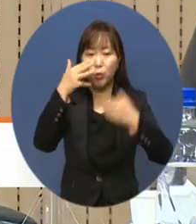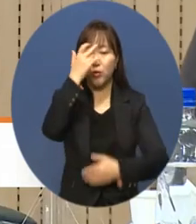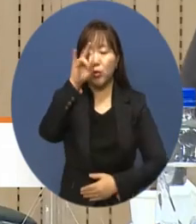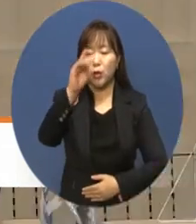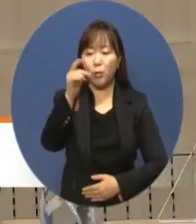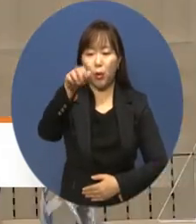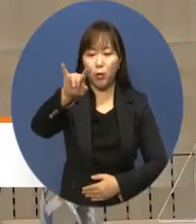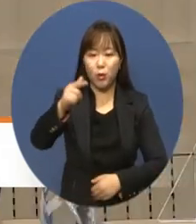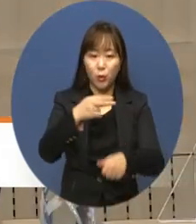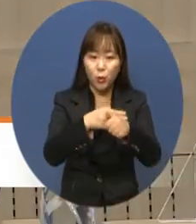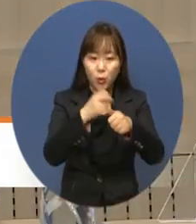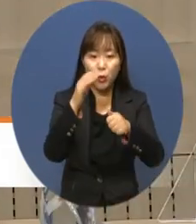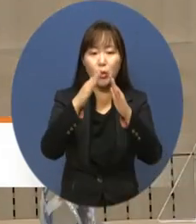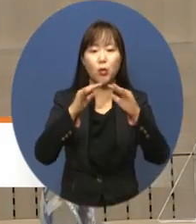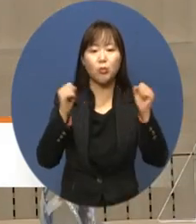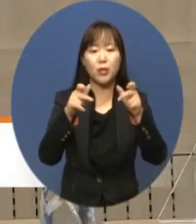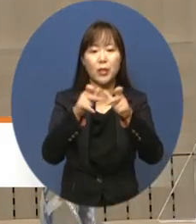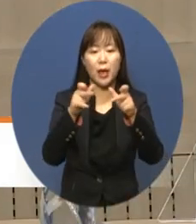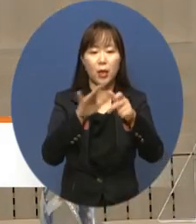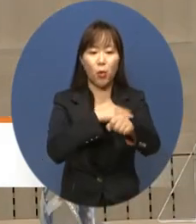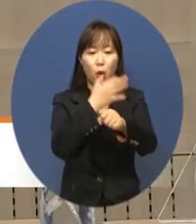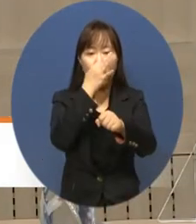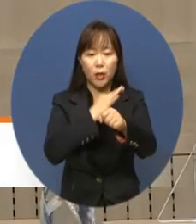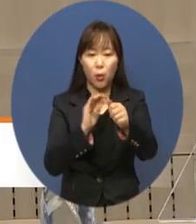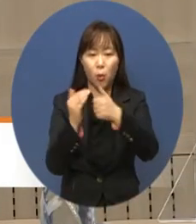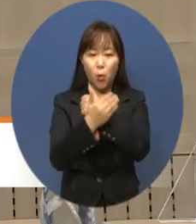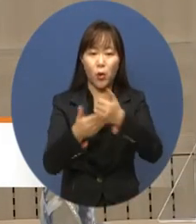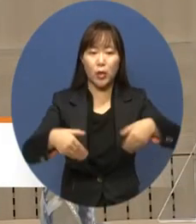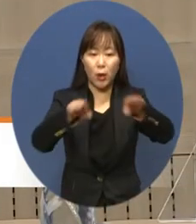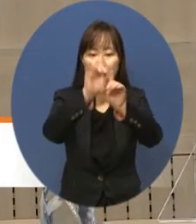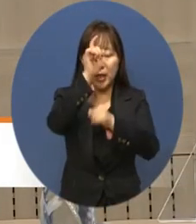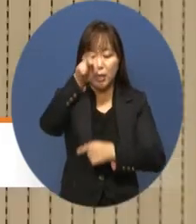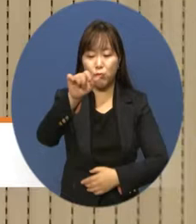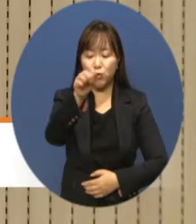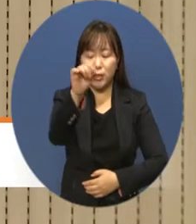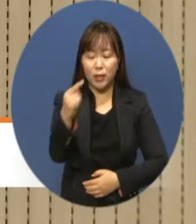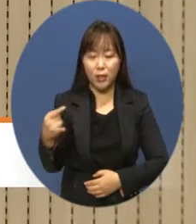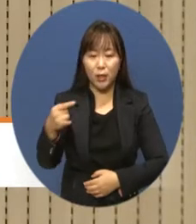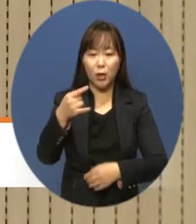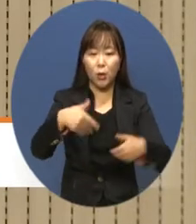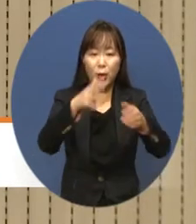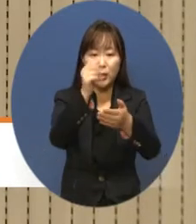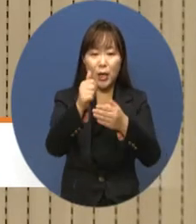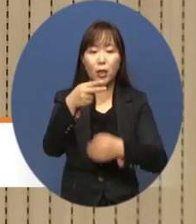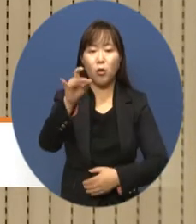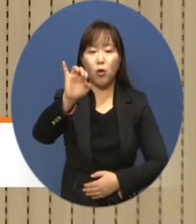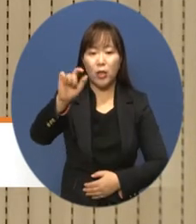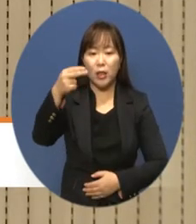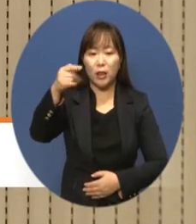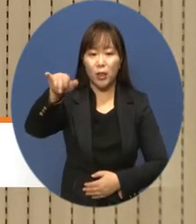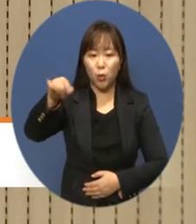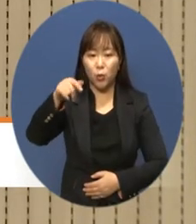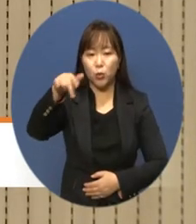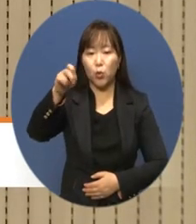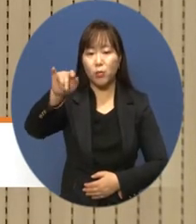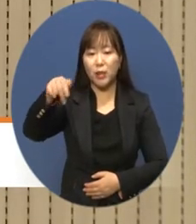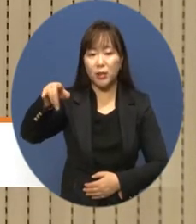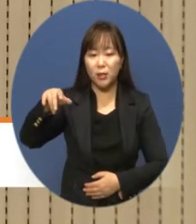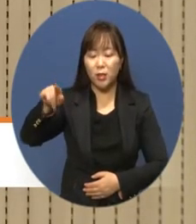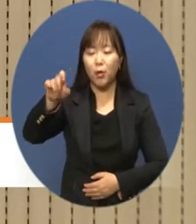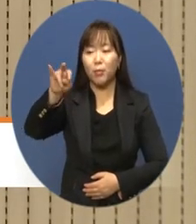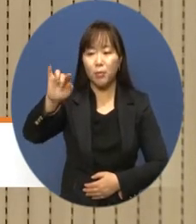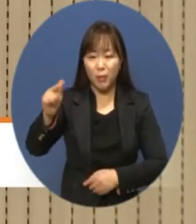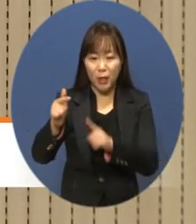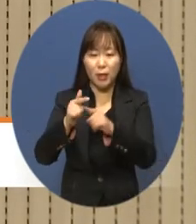교수 전국 장애인 권익 옹호 기관 이문희 관장 더 인디고 조성민 대표가 토론의 나서 열띤